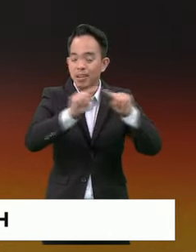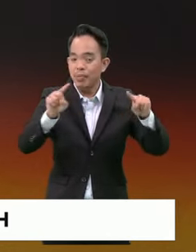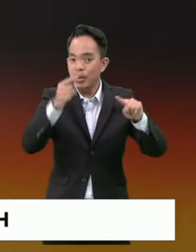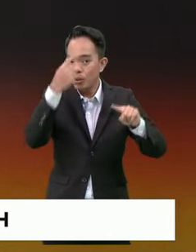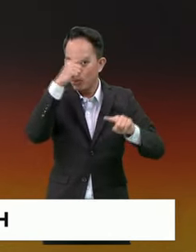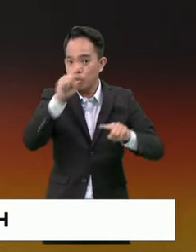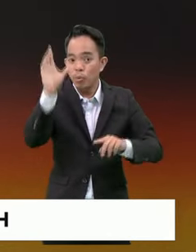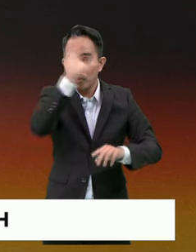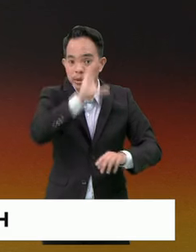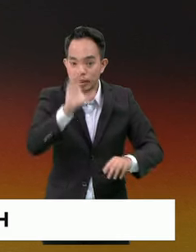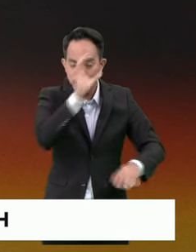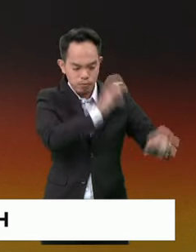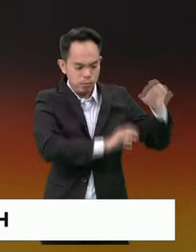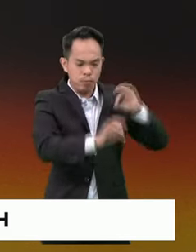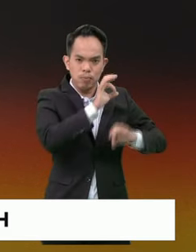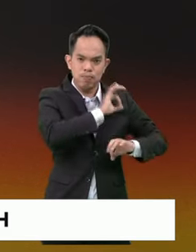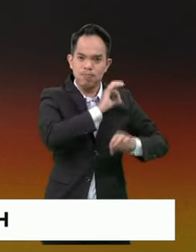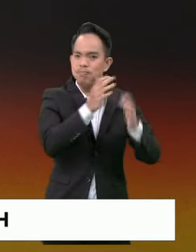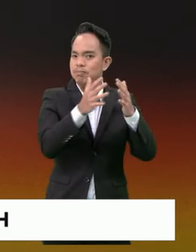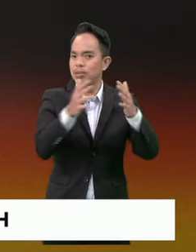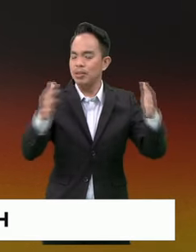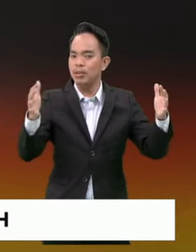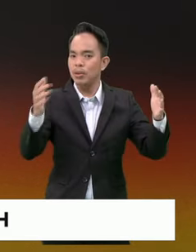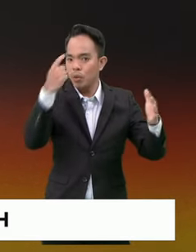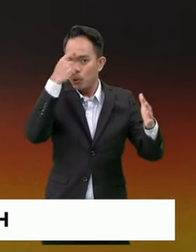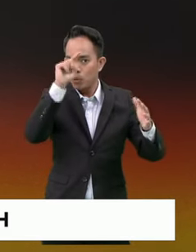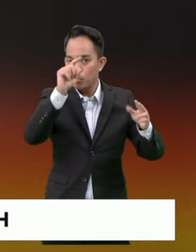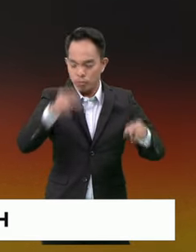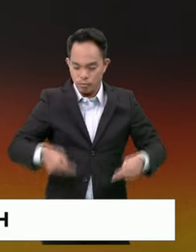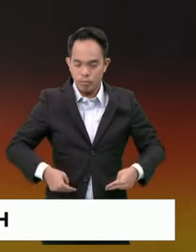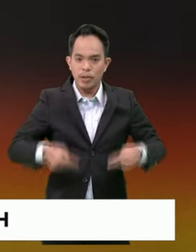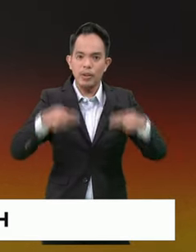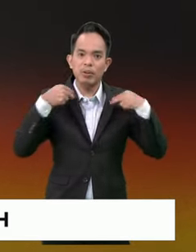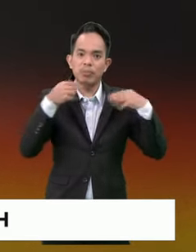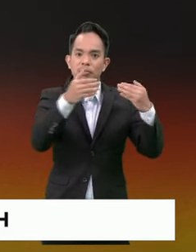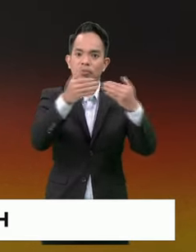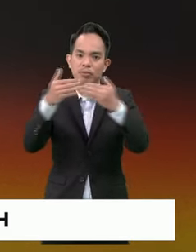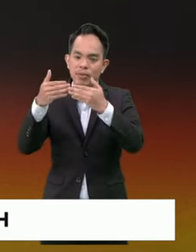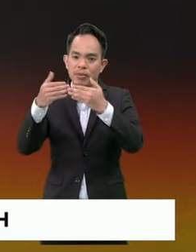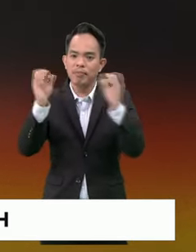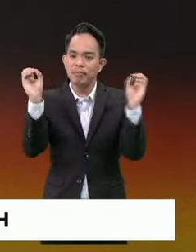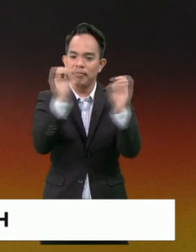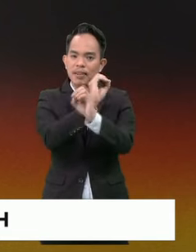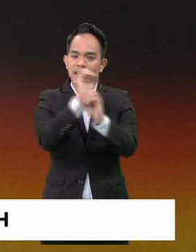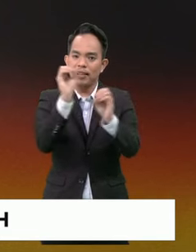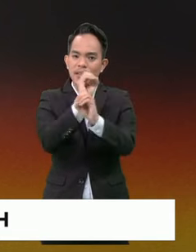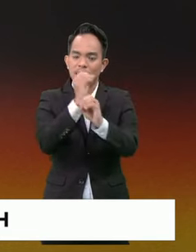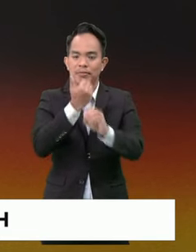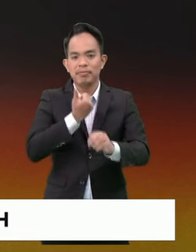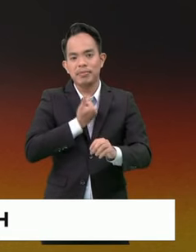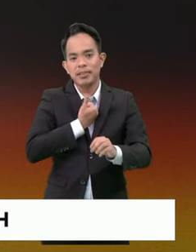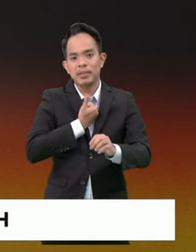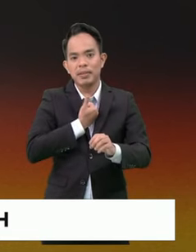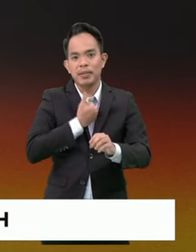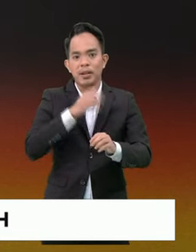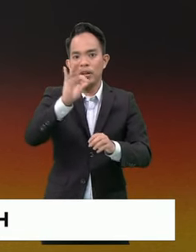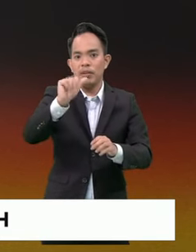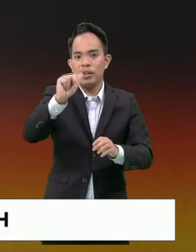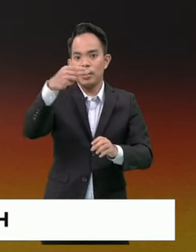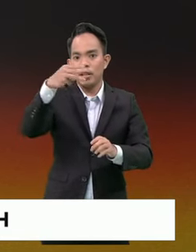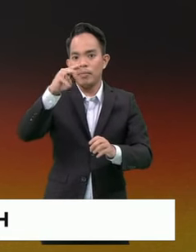untuk mengejar keuntungan besar demi kelangsungan hidup yang tidak bermaruah. Fahmi Izzuddin